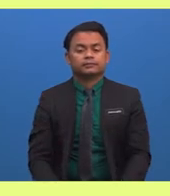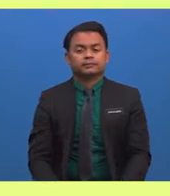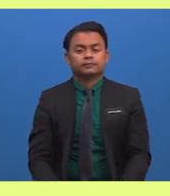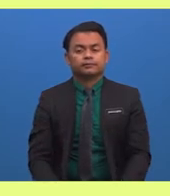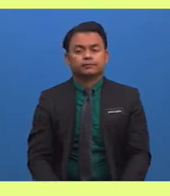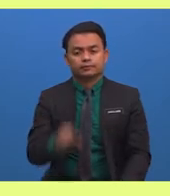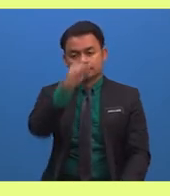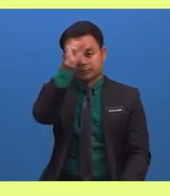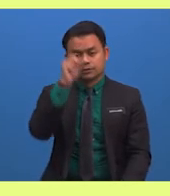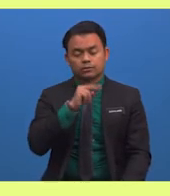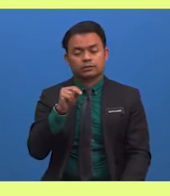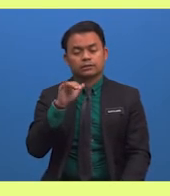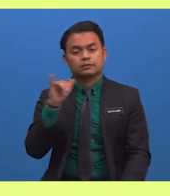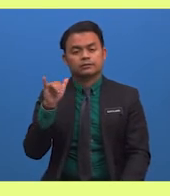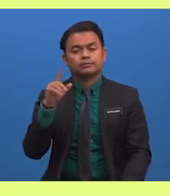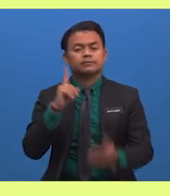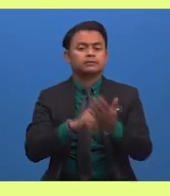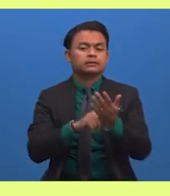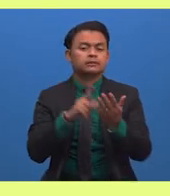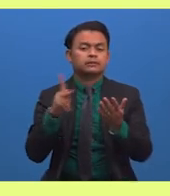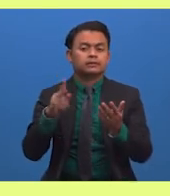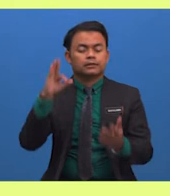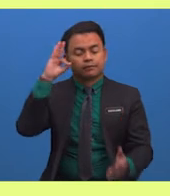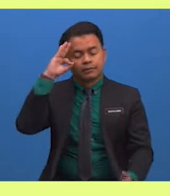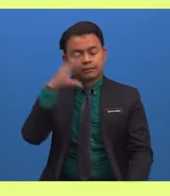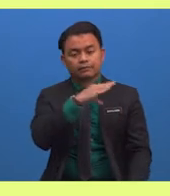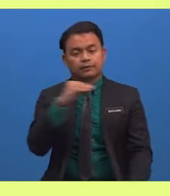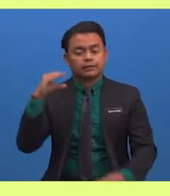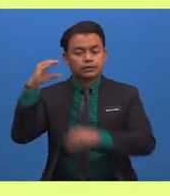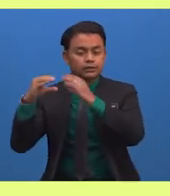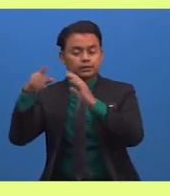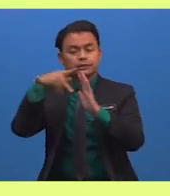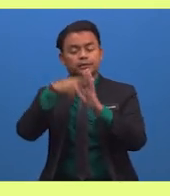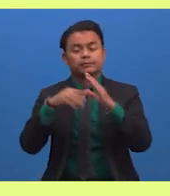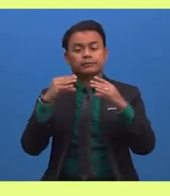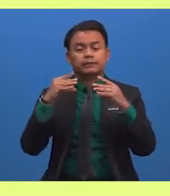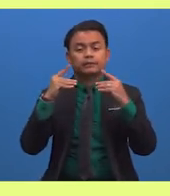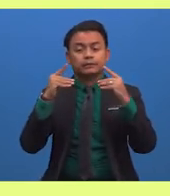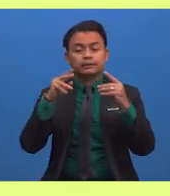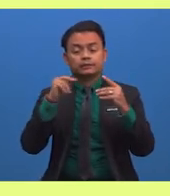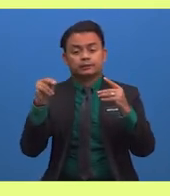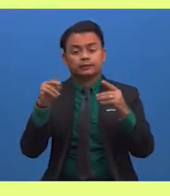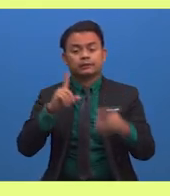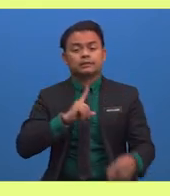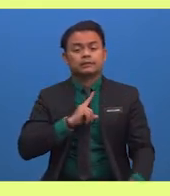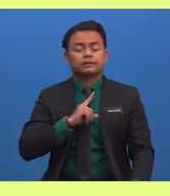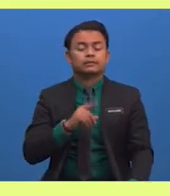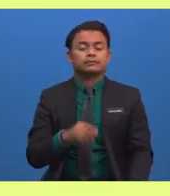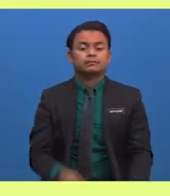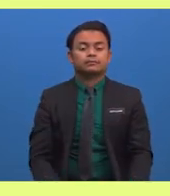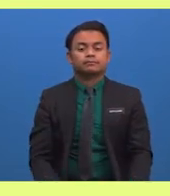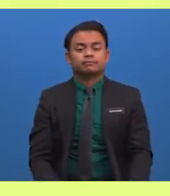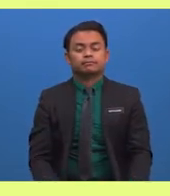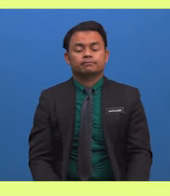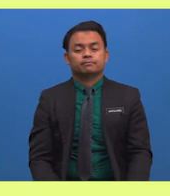Soalannya ialah, bincangkan falsafah dan ciri-ciri pendidikan Islam pada zaman Khalifah